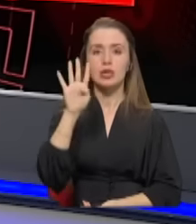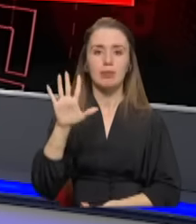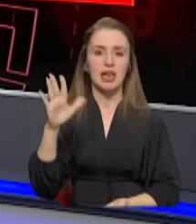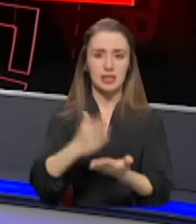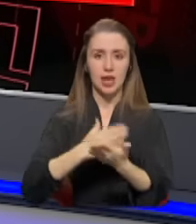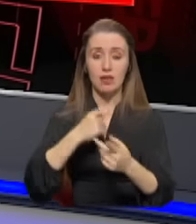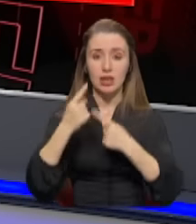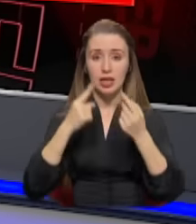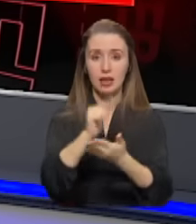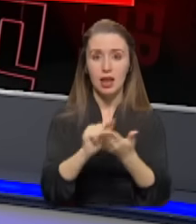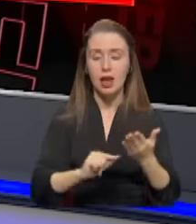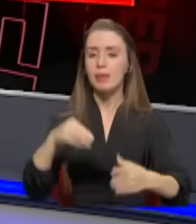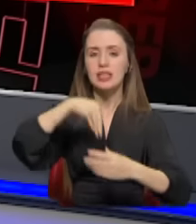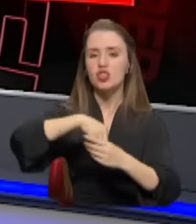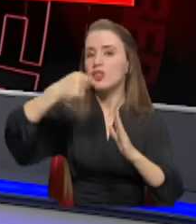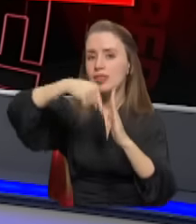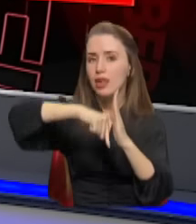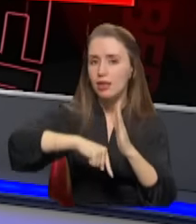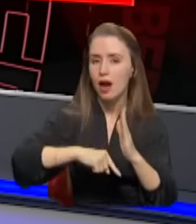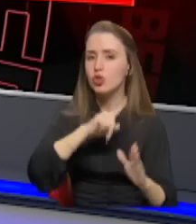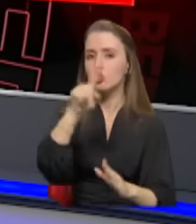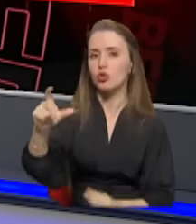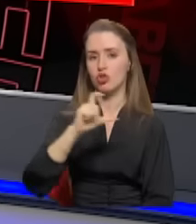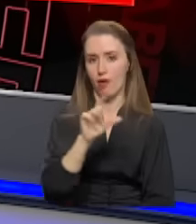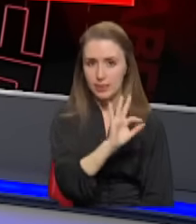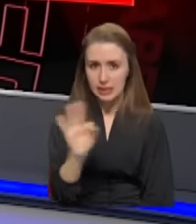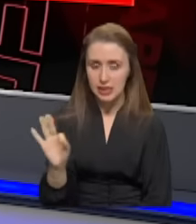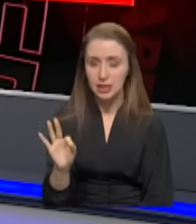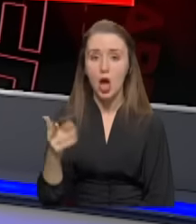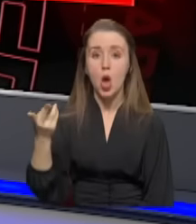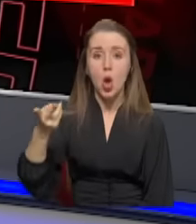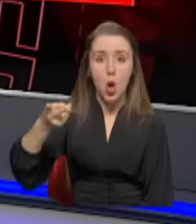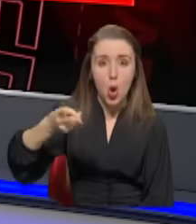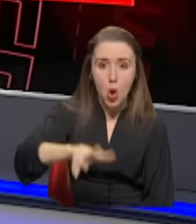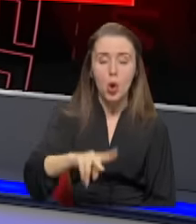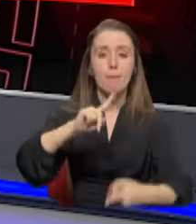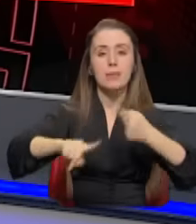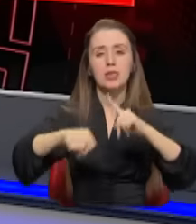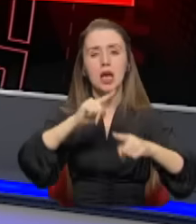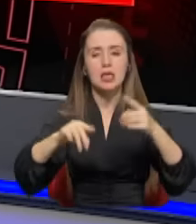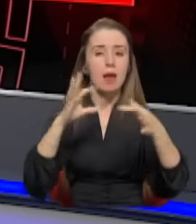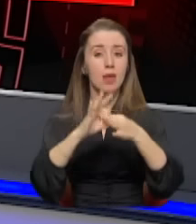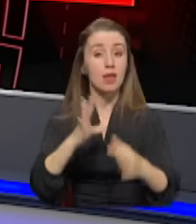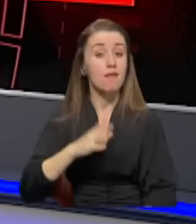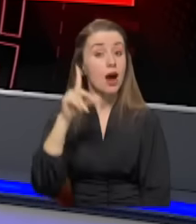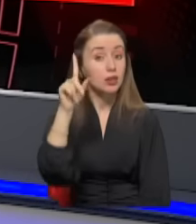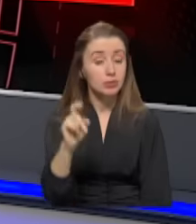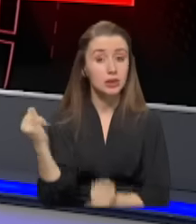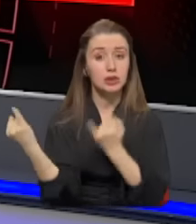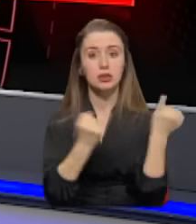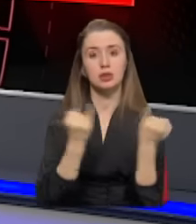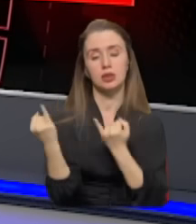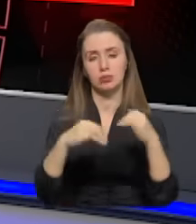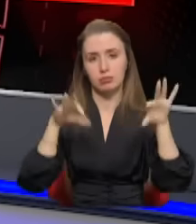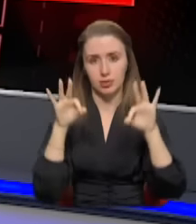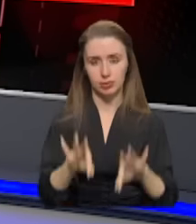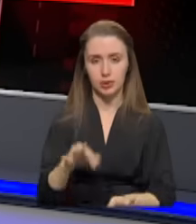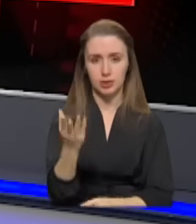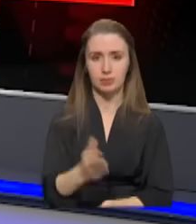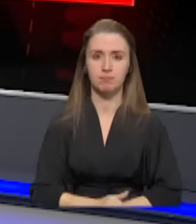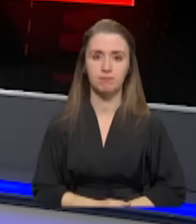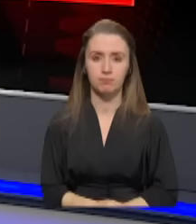sayfalık iddianamenin içeriği ve yanıtlanmayan sorular suikastin siyasi ayağı tartışmasını da bir kez daha